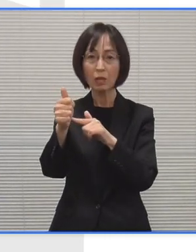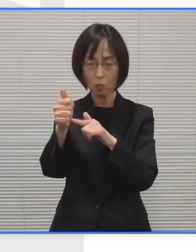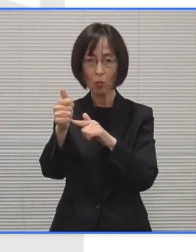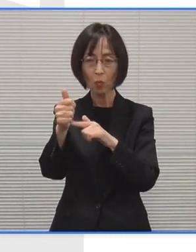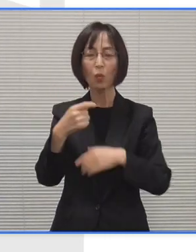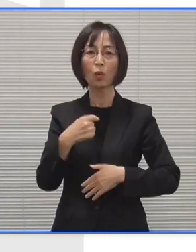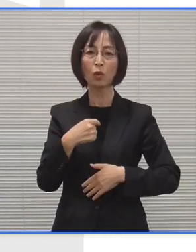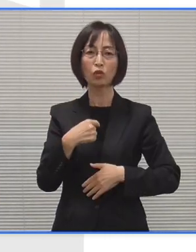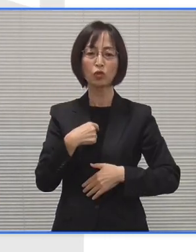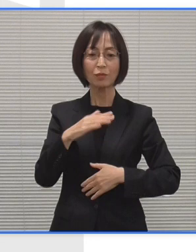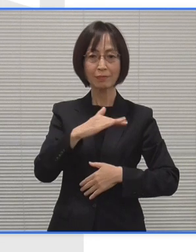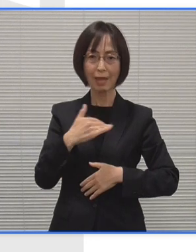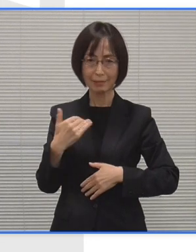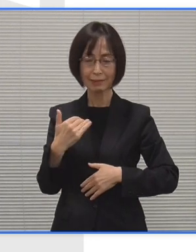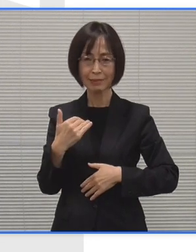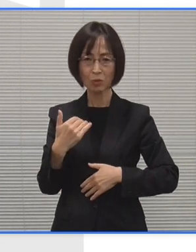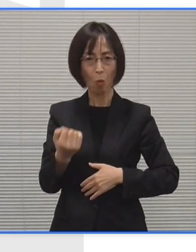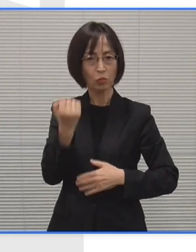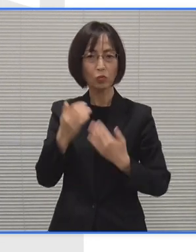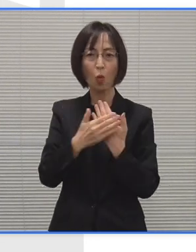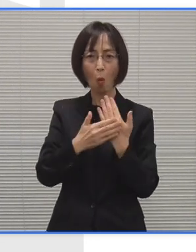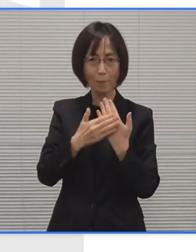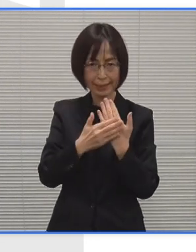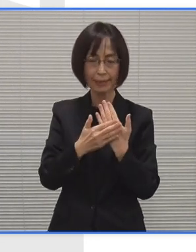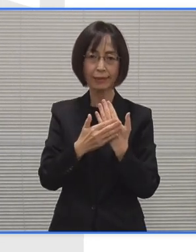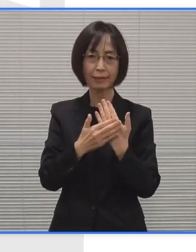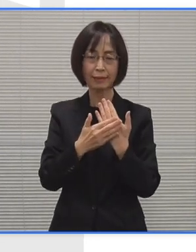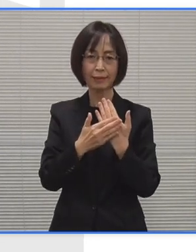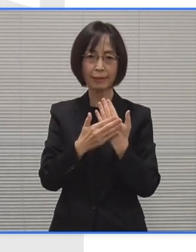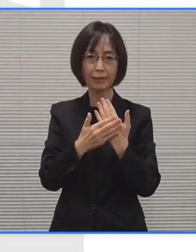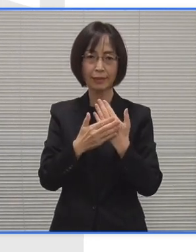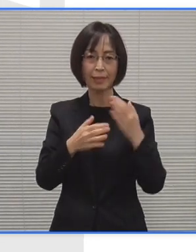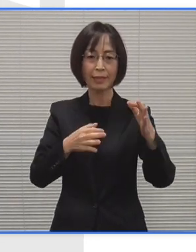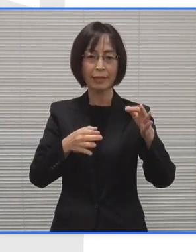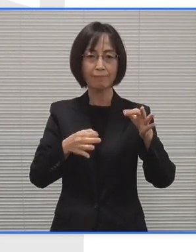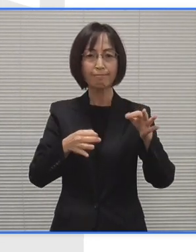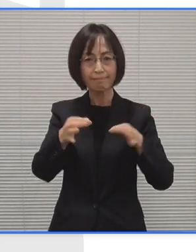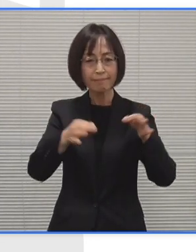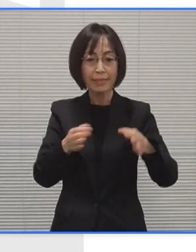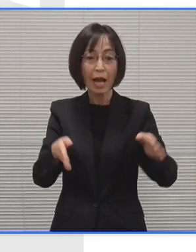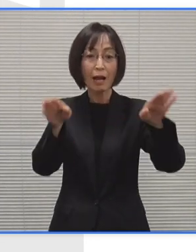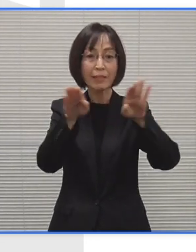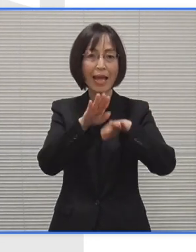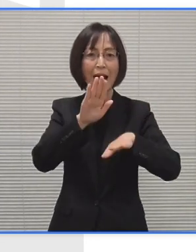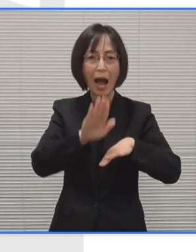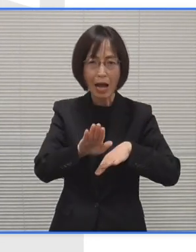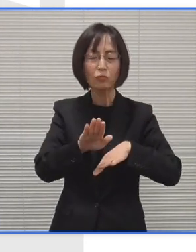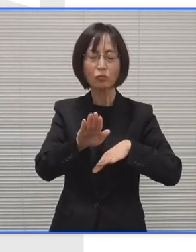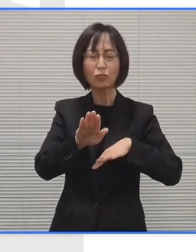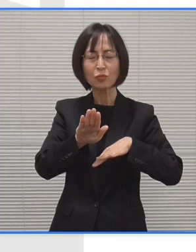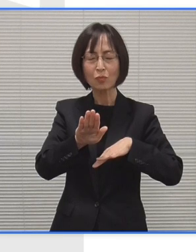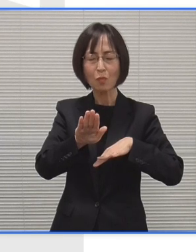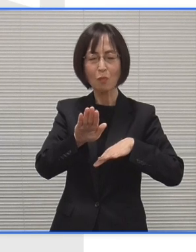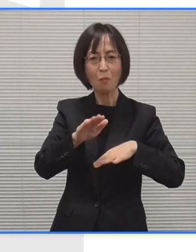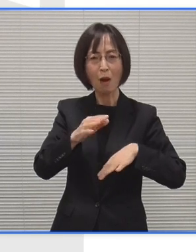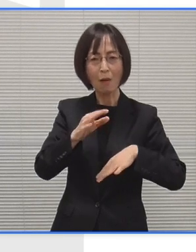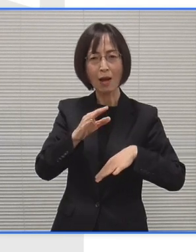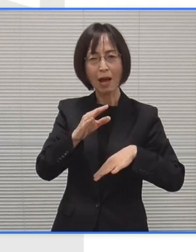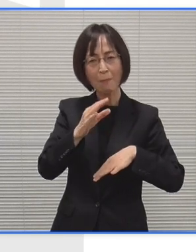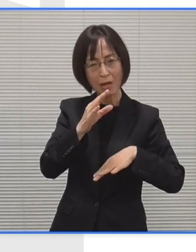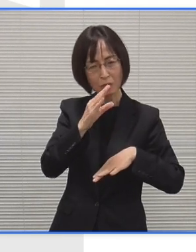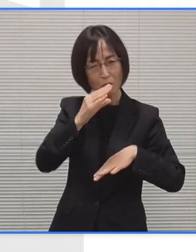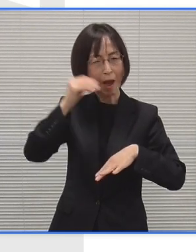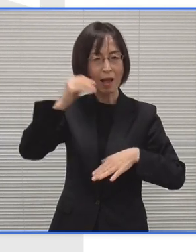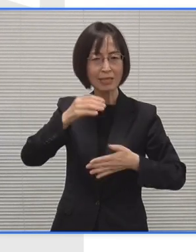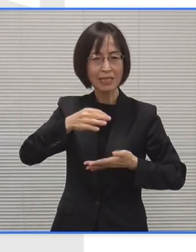たちの強み、それから百貨店が持っているラグジュアリーな魅力、双方